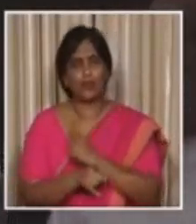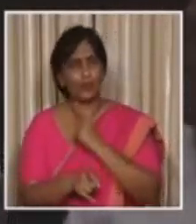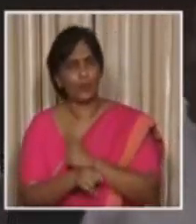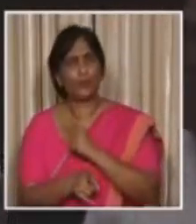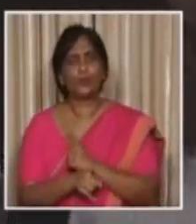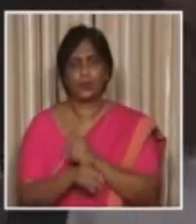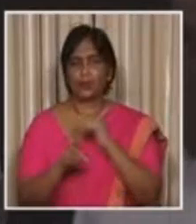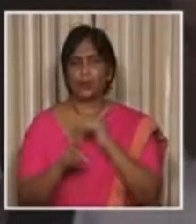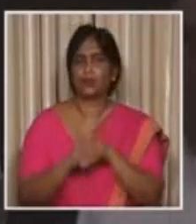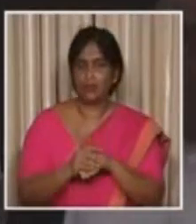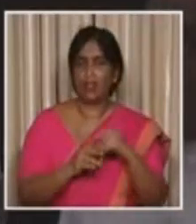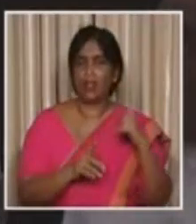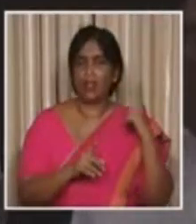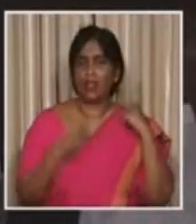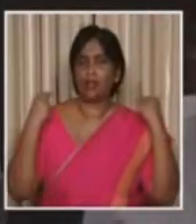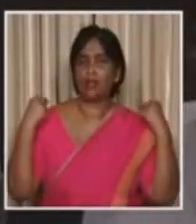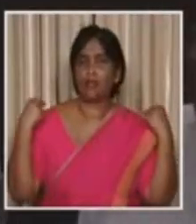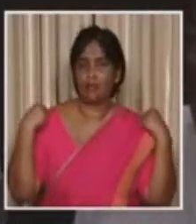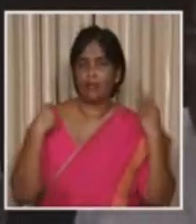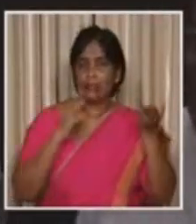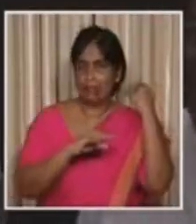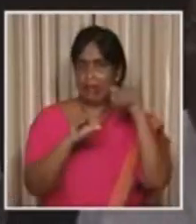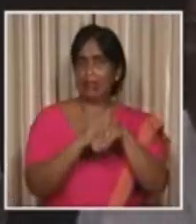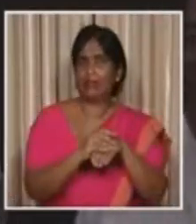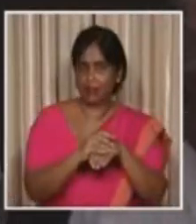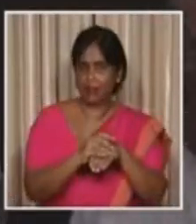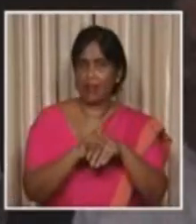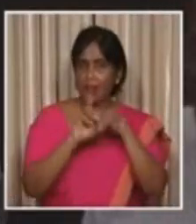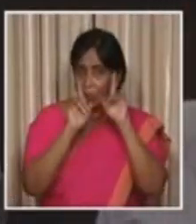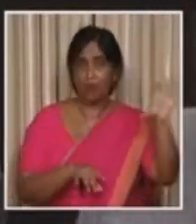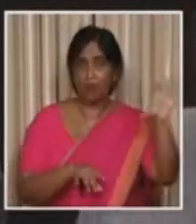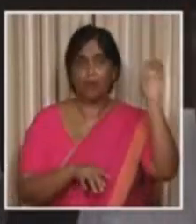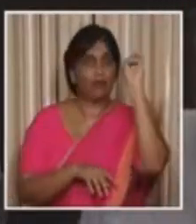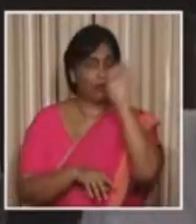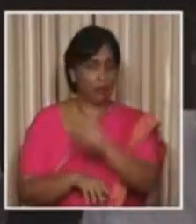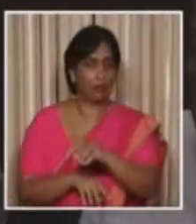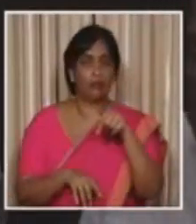පන්ති පවත්වන තැනක ආරක්ෂක නිලධාරියෙක් හැටියට කටයුතු කරේ. එහෙම කෙනෙක් ගෙනල්ලා මෙතන